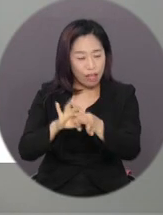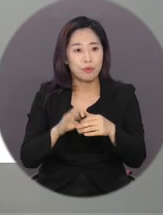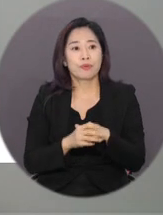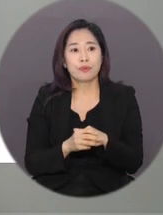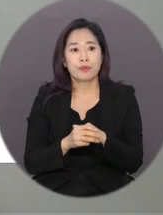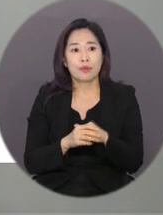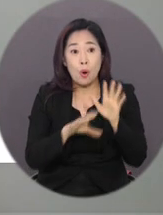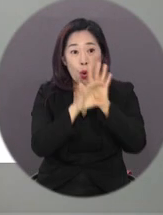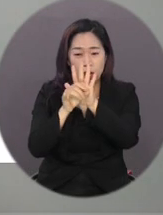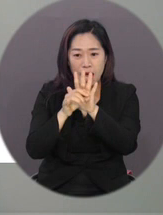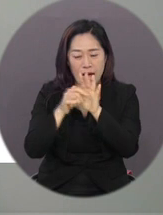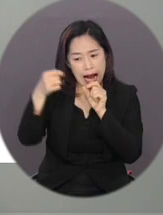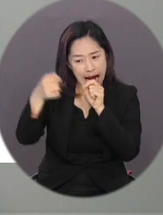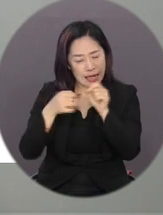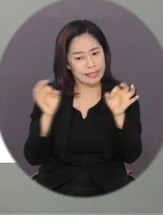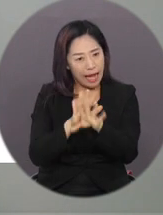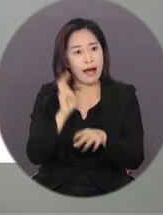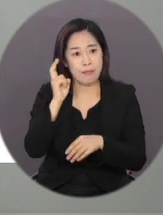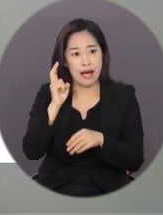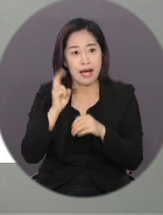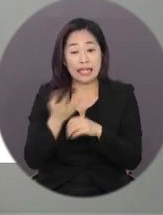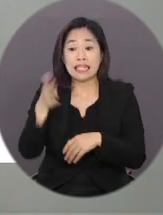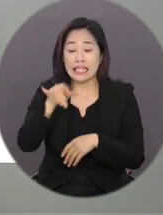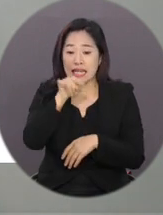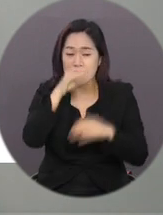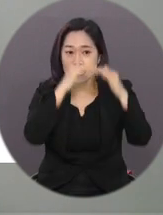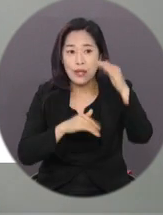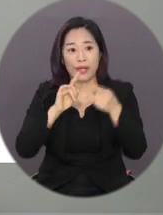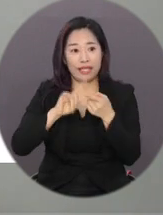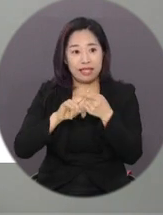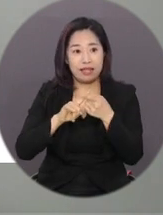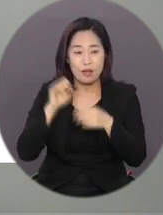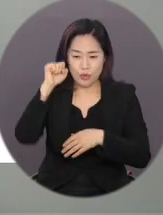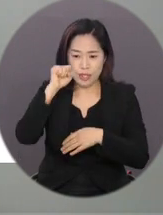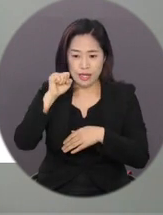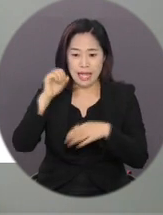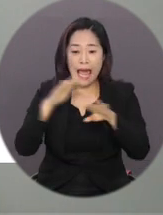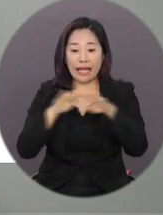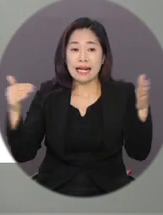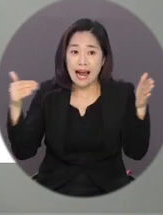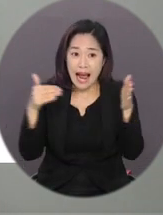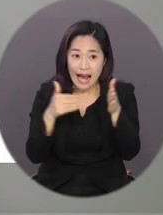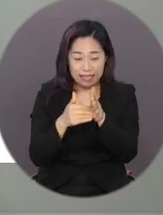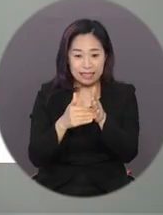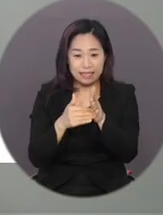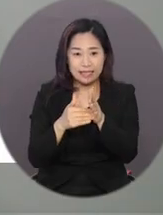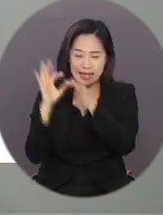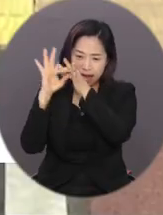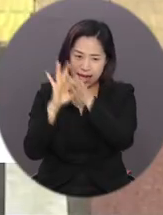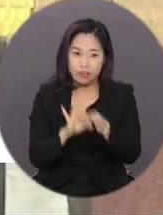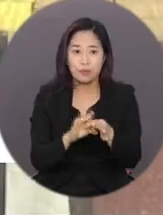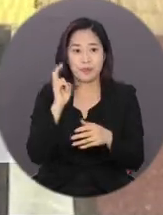마마나쿠 시우석스를 까마시네. 시카시 본켄의 타타카이와 카이케스를 마데 오와르코토와